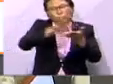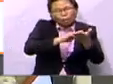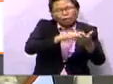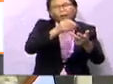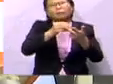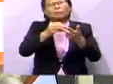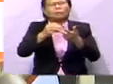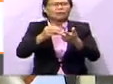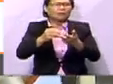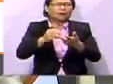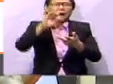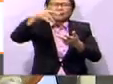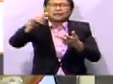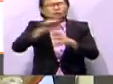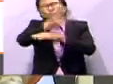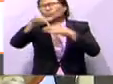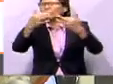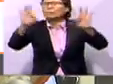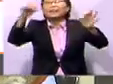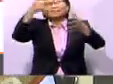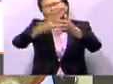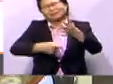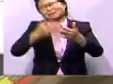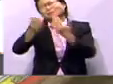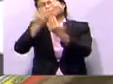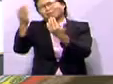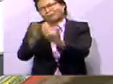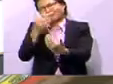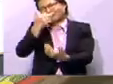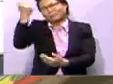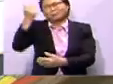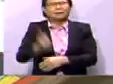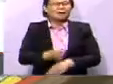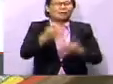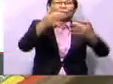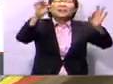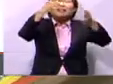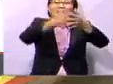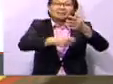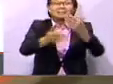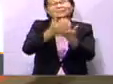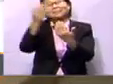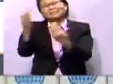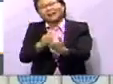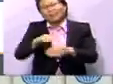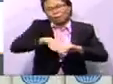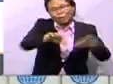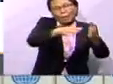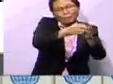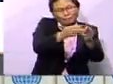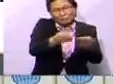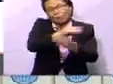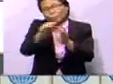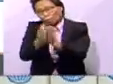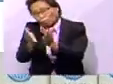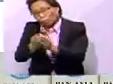atau APT ke apa kan, dikecualikan semua. Senang sikit. Pengecualian itu juga melegakan pengedar majalah dan buku